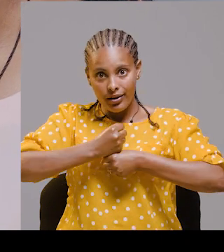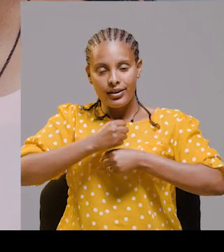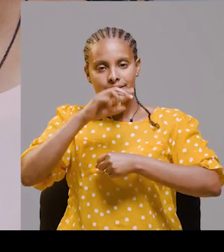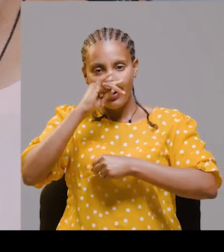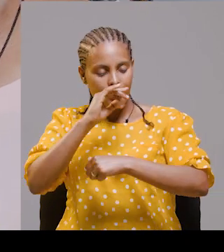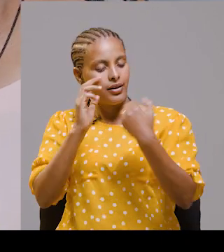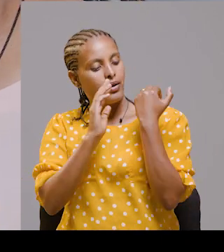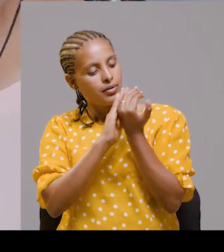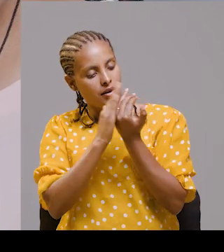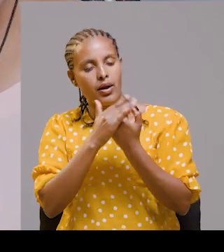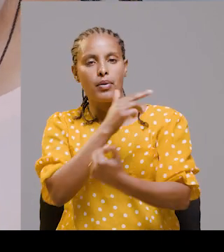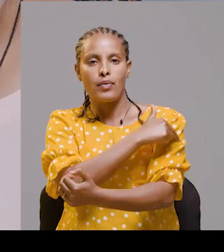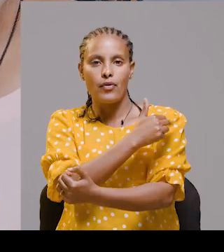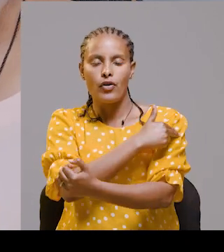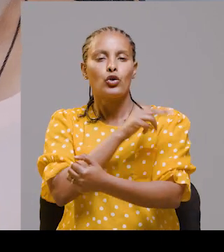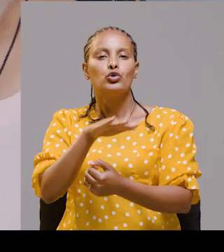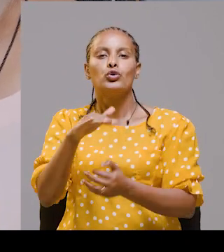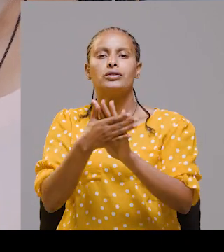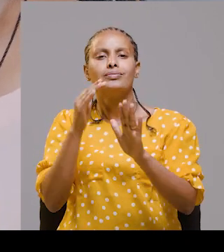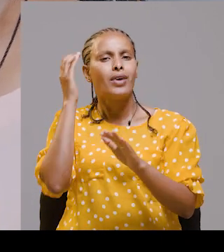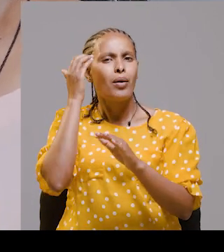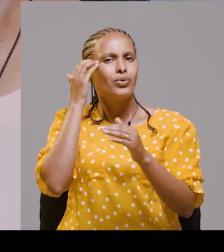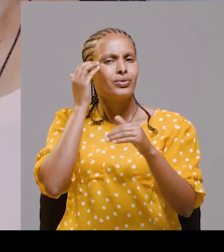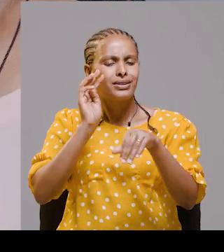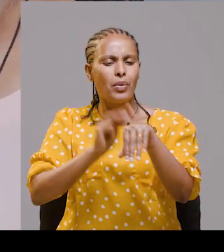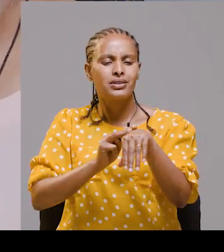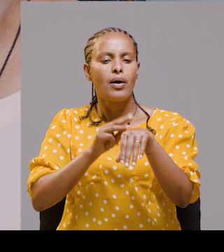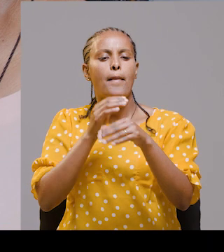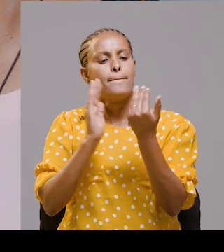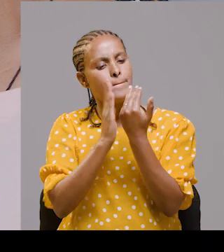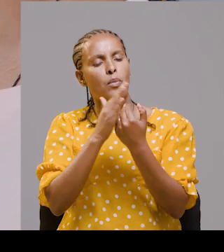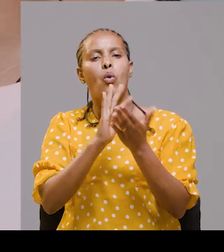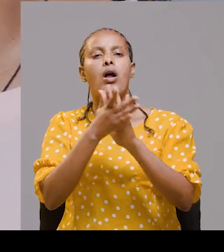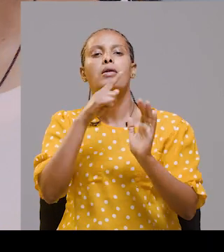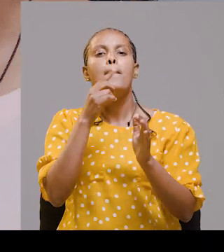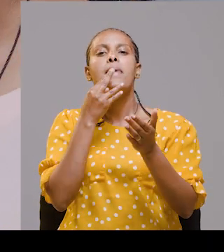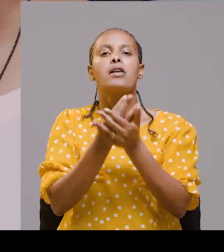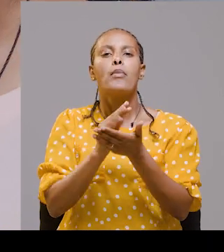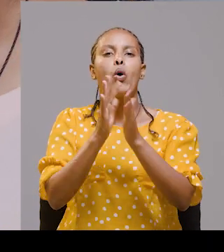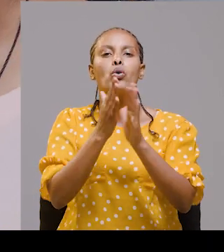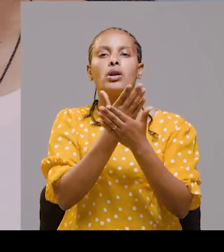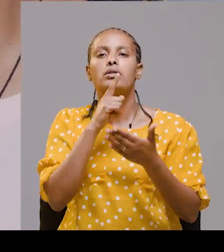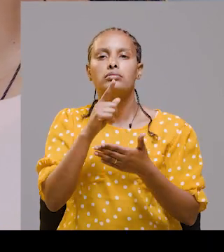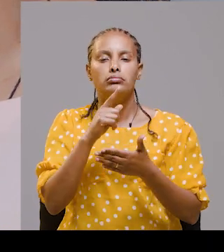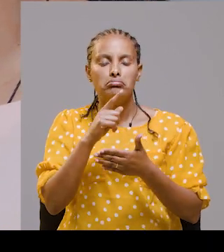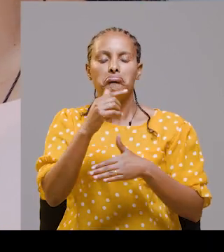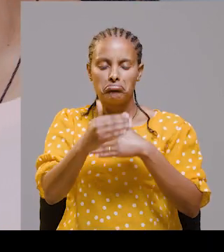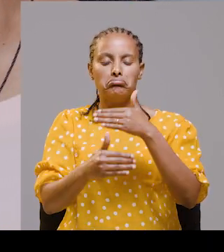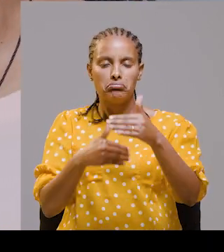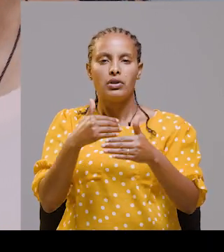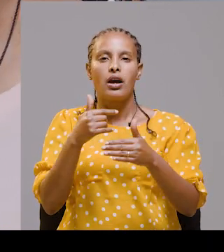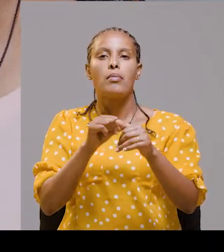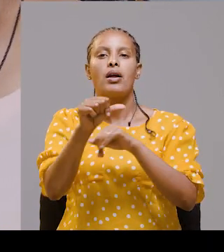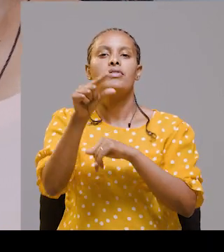መታከም አለባቸው ልጆች ከትራውማቸው ማገገም አለባቸው ስለዚህ ከደረሰባቸው ነገር መልካም የሆነው ነገር እንዲያቁ ያንን